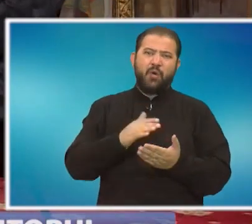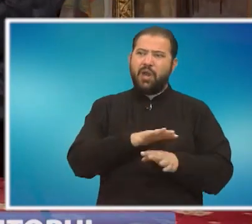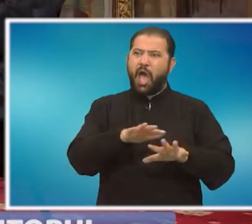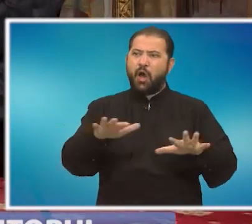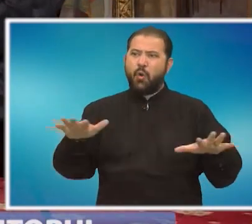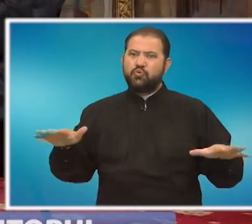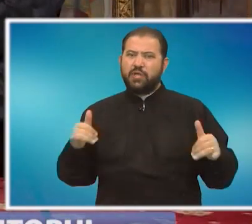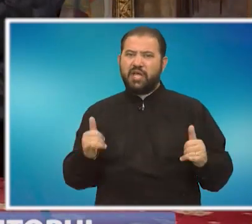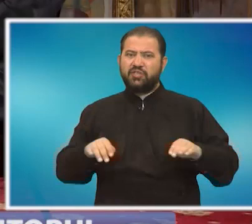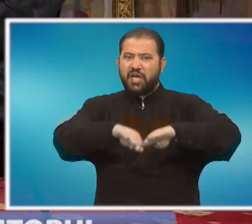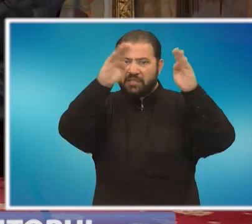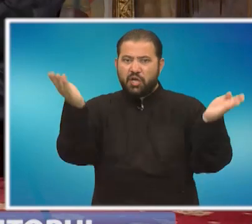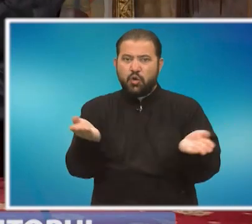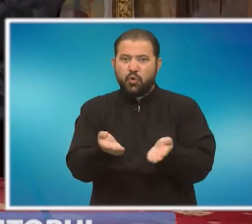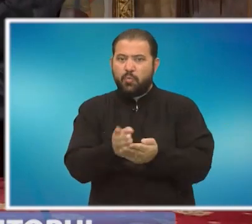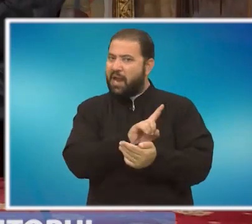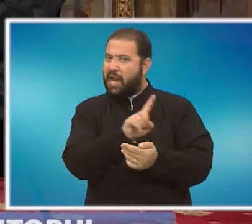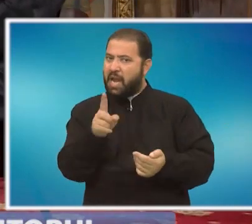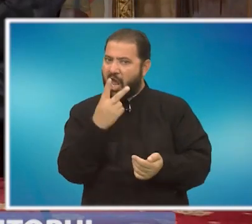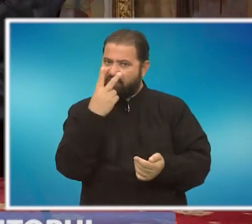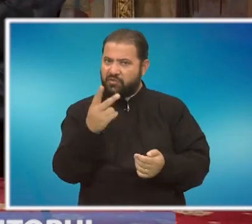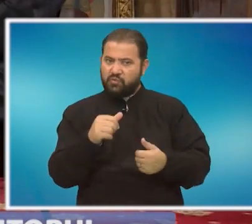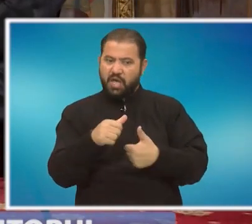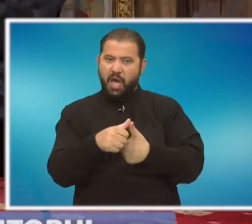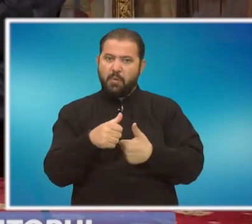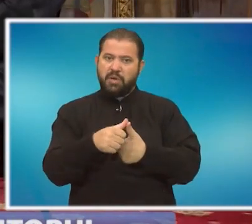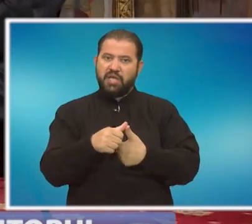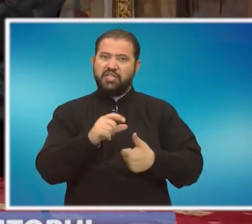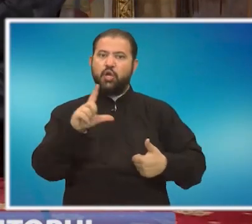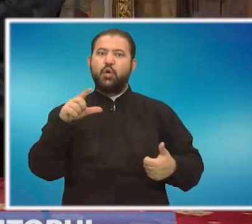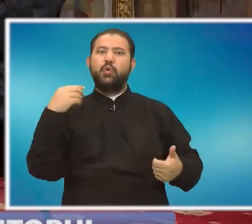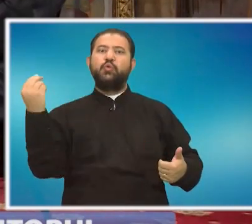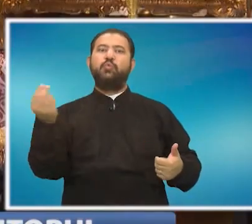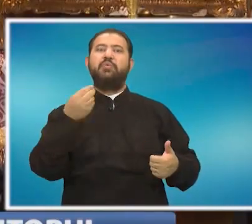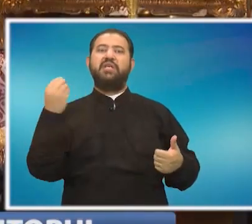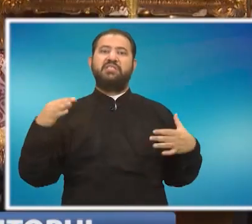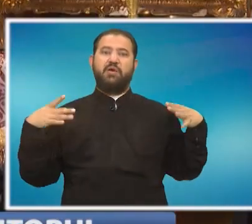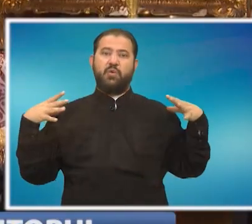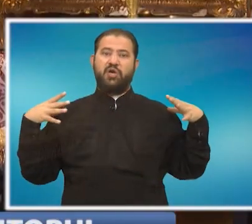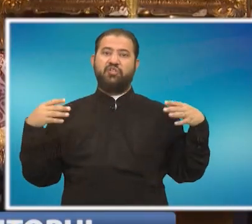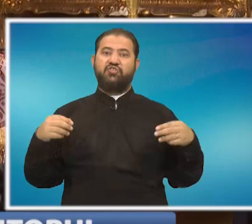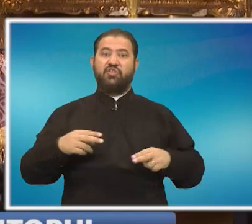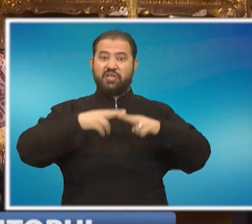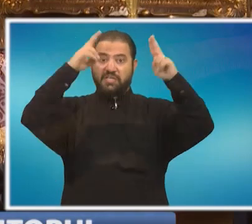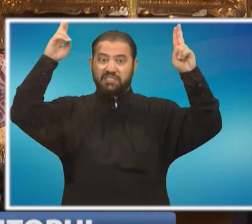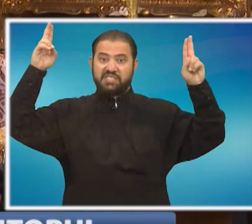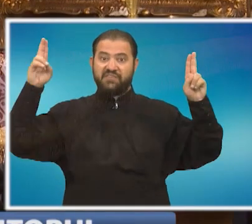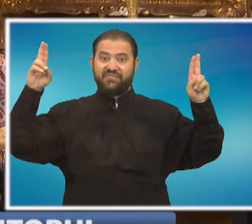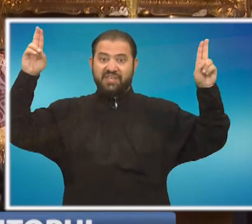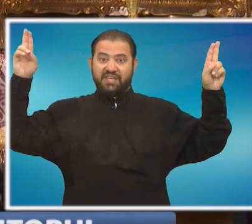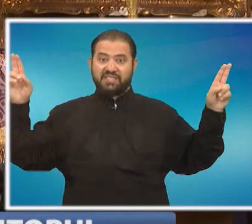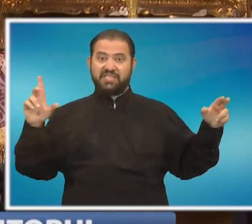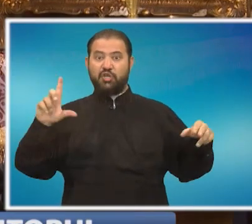permanență înconjurat de această lume nevăzută a prietenilor, a celor care sunt atât de